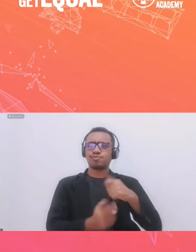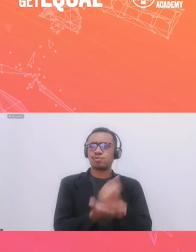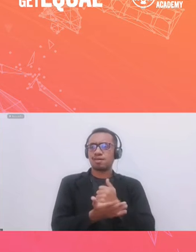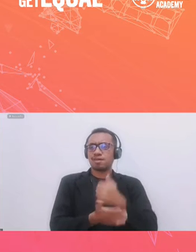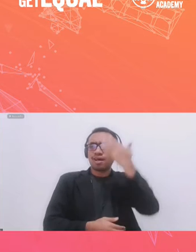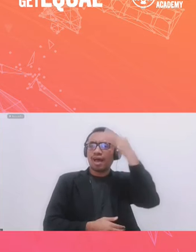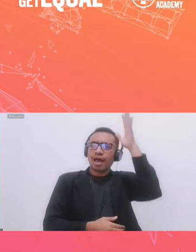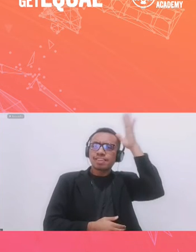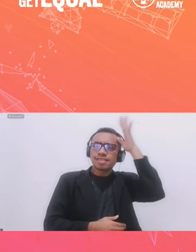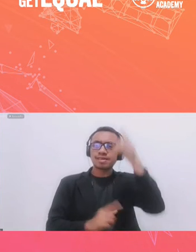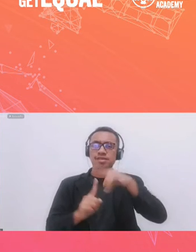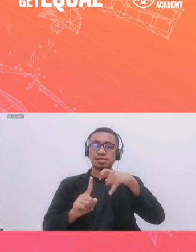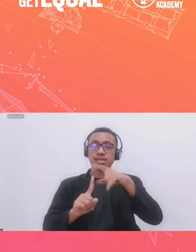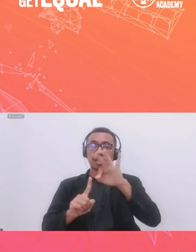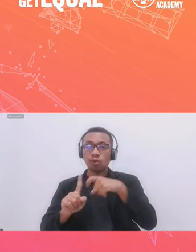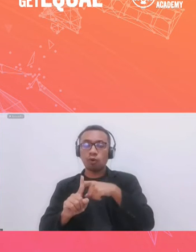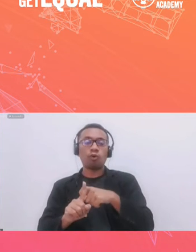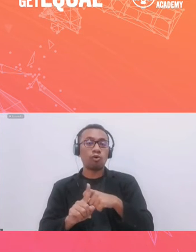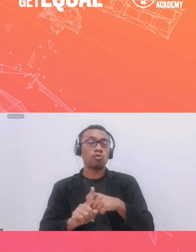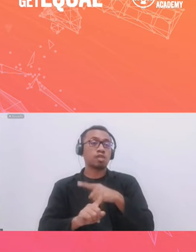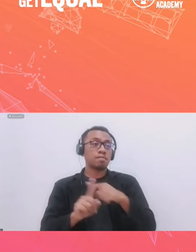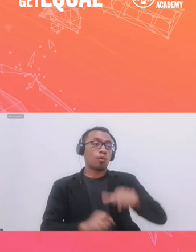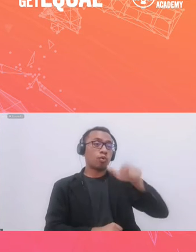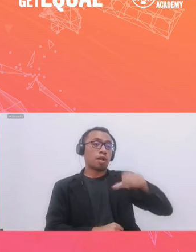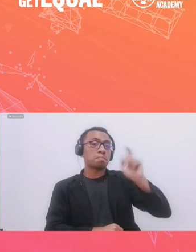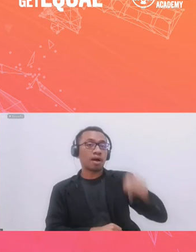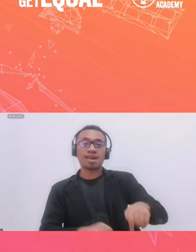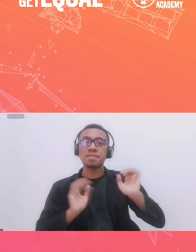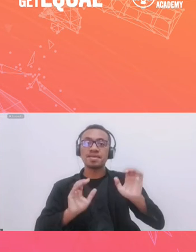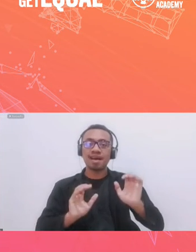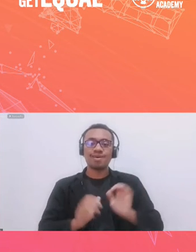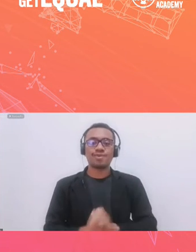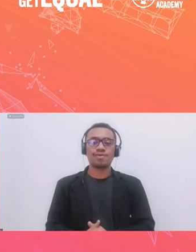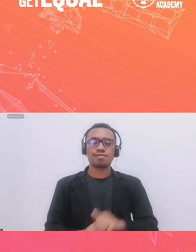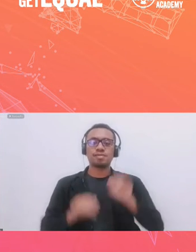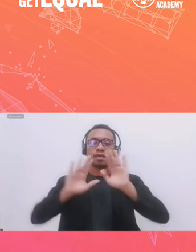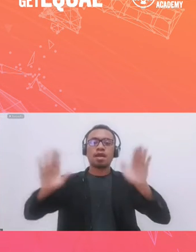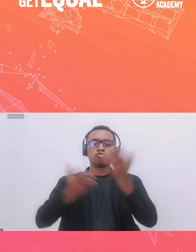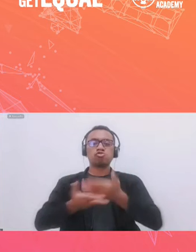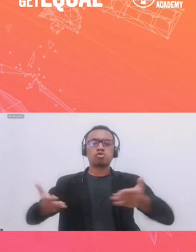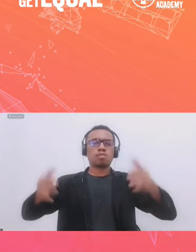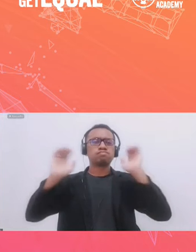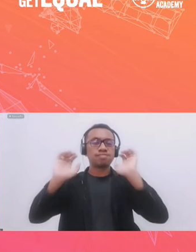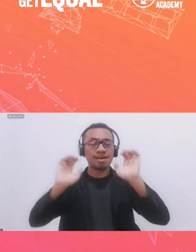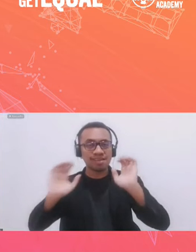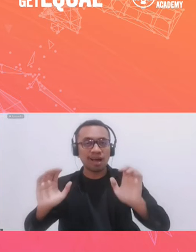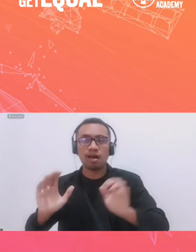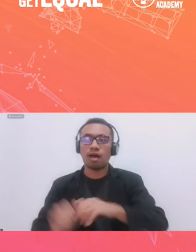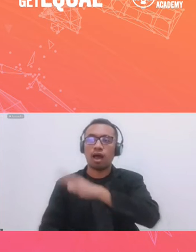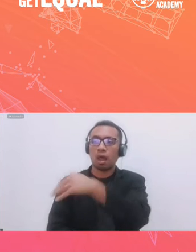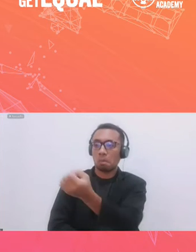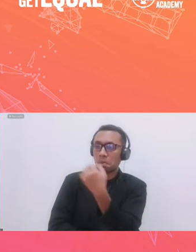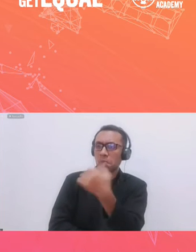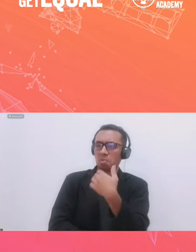ya platform komunikasi online yang kalau saya dengar dari anak saya udah apa aja itu gitu ya. Nah,